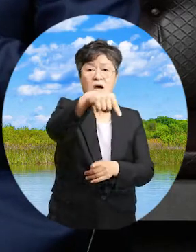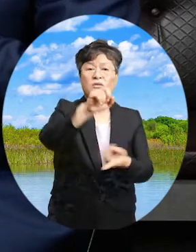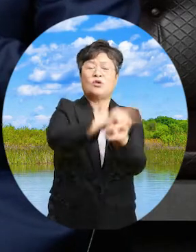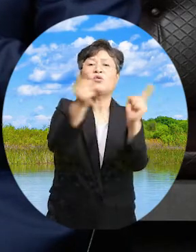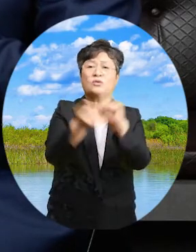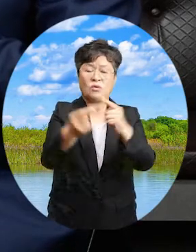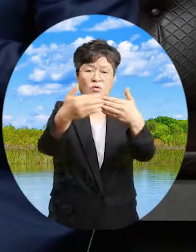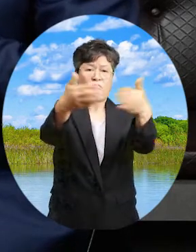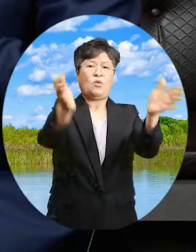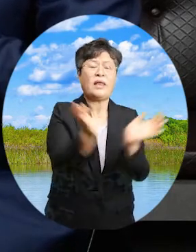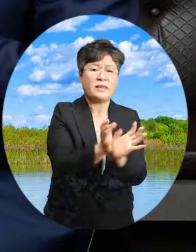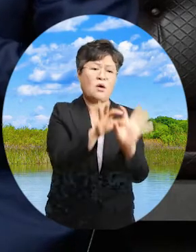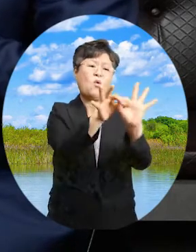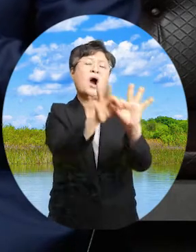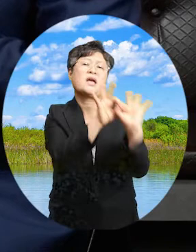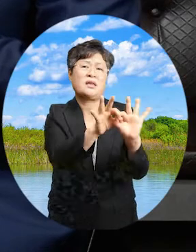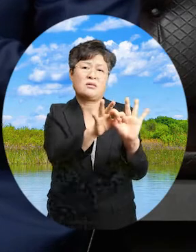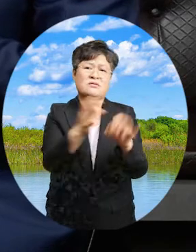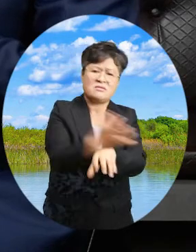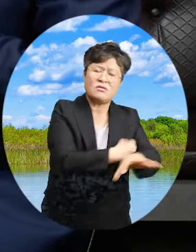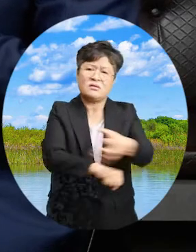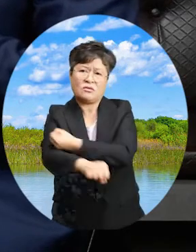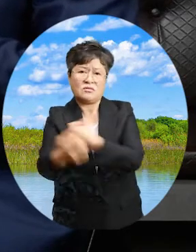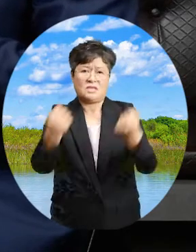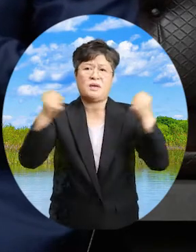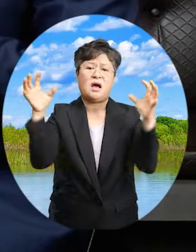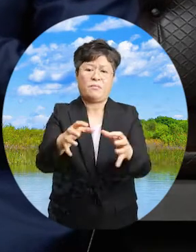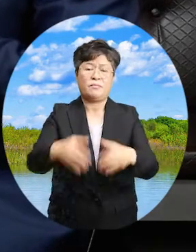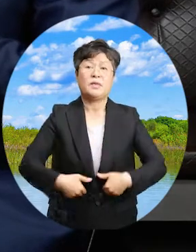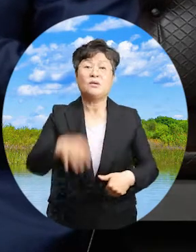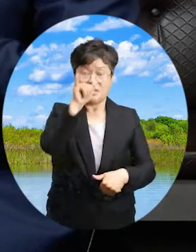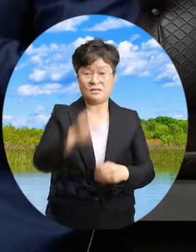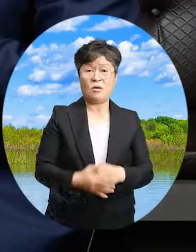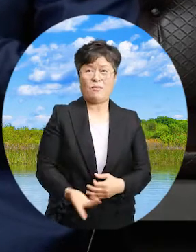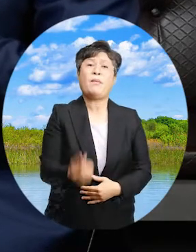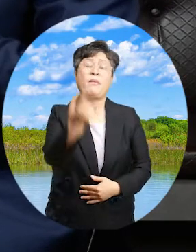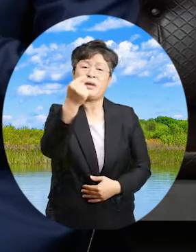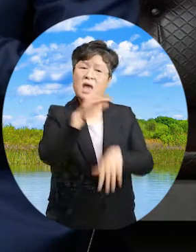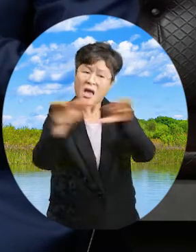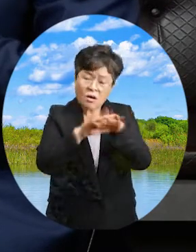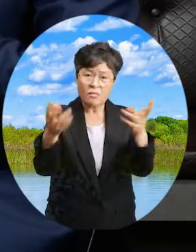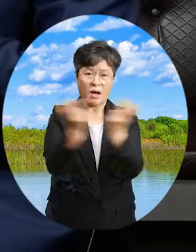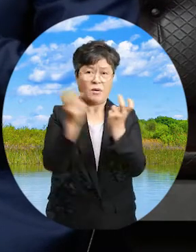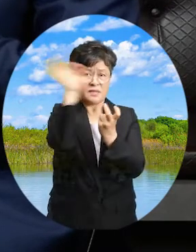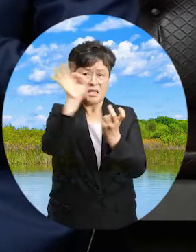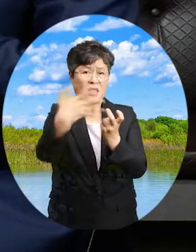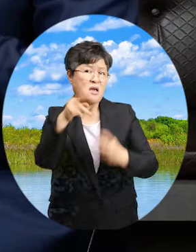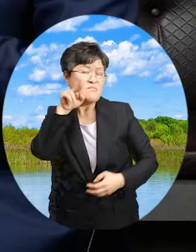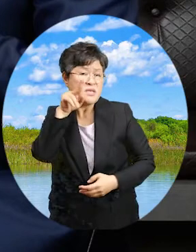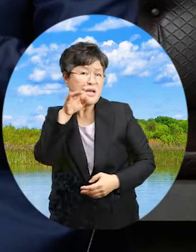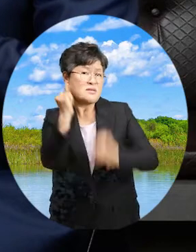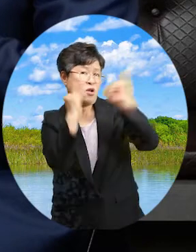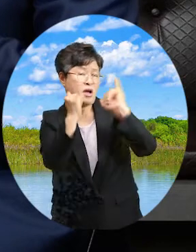매기고 처벌하고 이런 것만 하는 것이 아니라 서로 상생의 관점에서 경계를 넘어 지역 인접 시군과의 대승적 협력